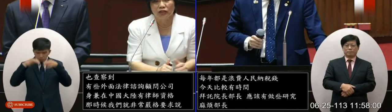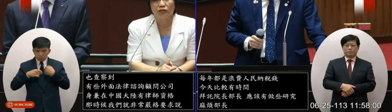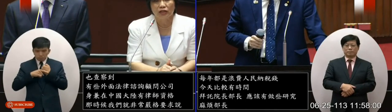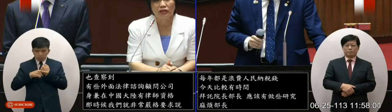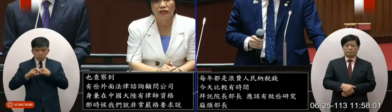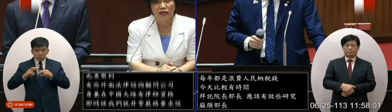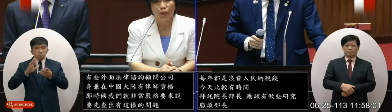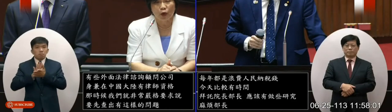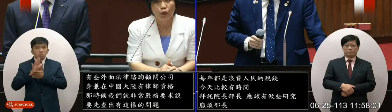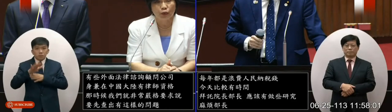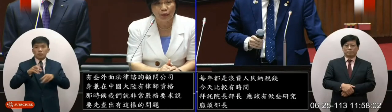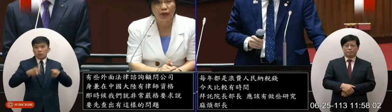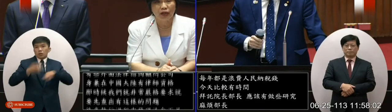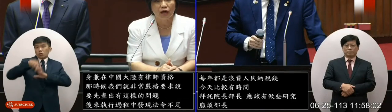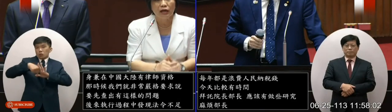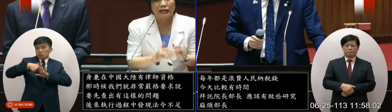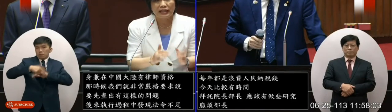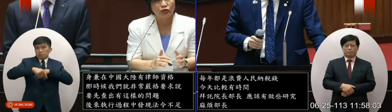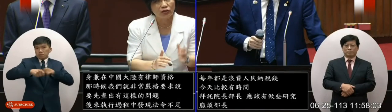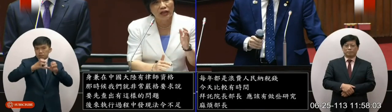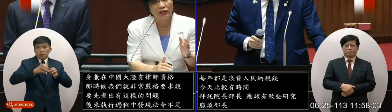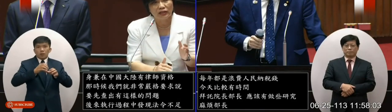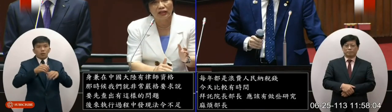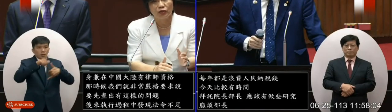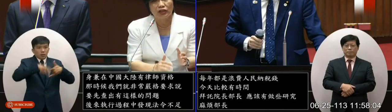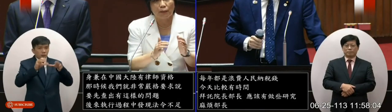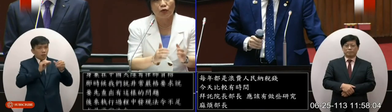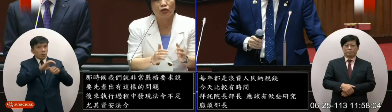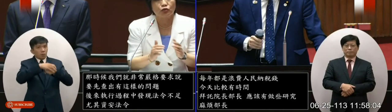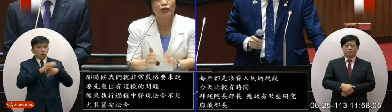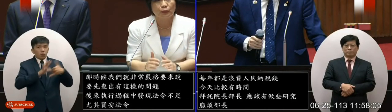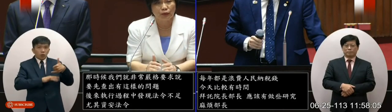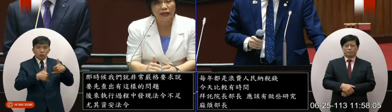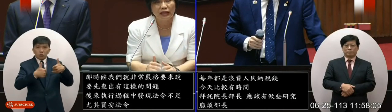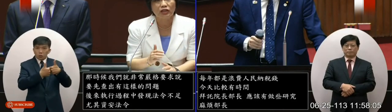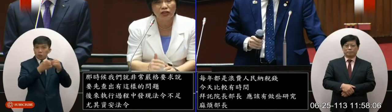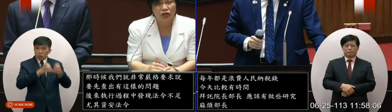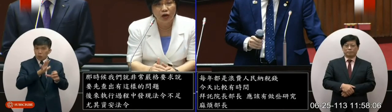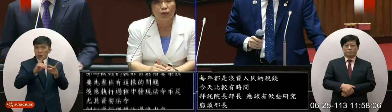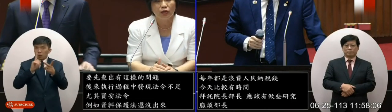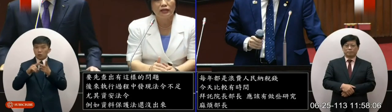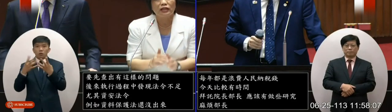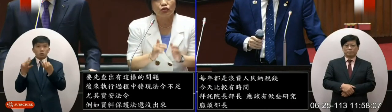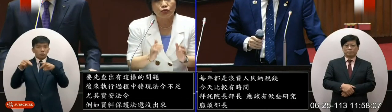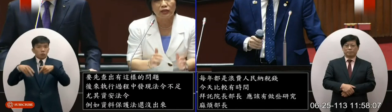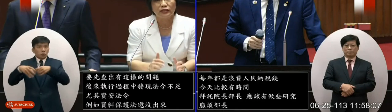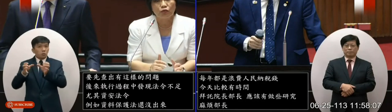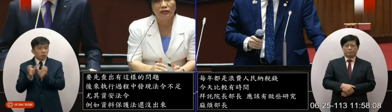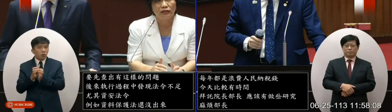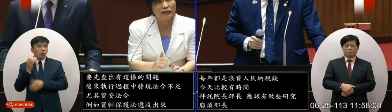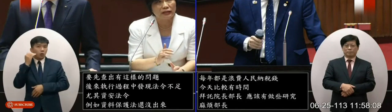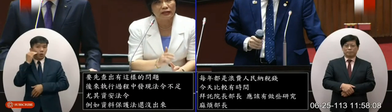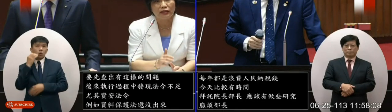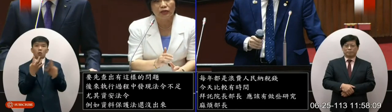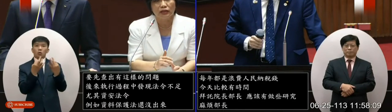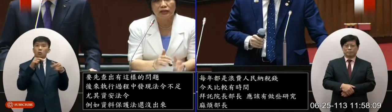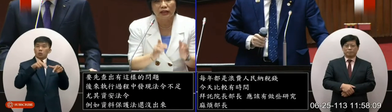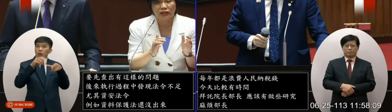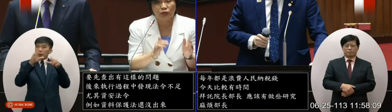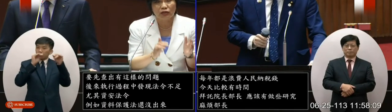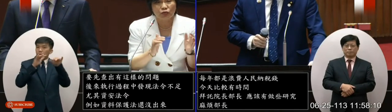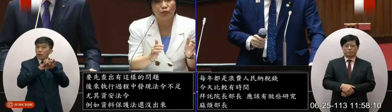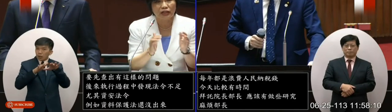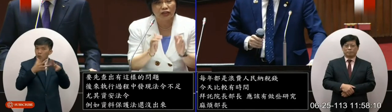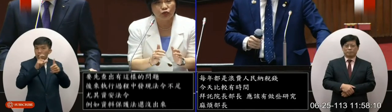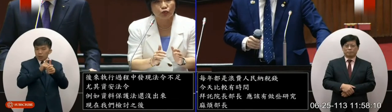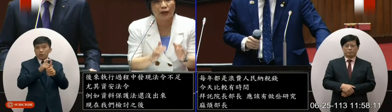行政院已经有个个人资料保护委员会哈。那再来就是相关治安的问题的话，包括数位部，他成立之后，那跟数位相关的这些治安的问题呢，